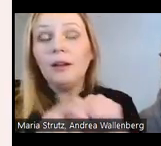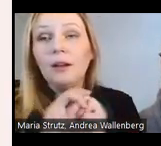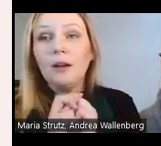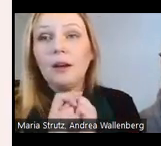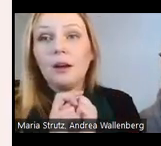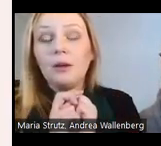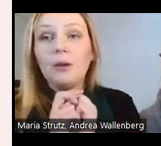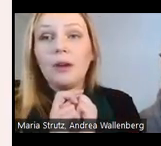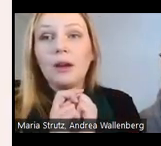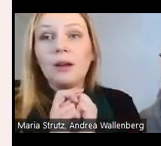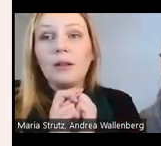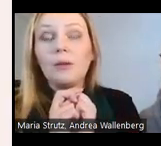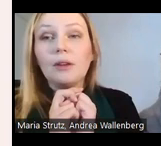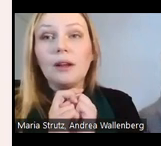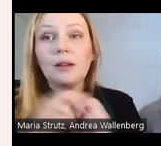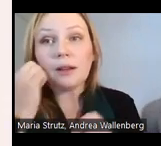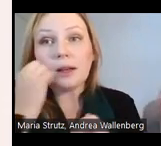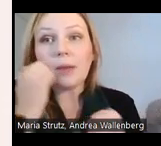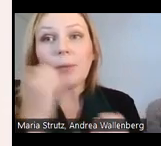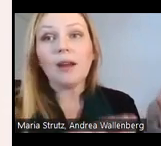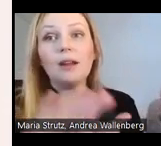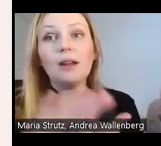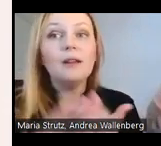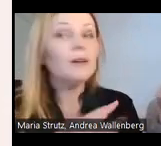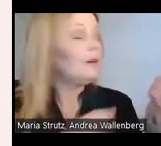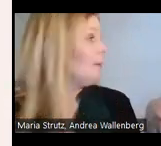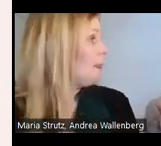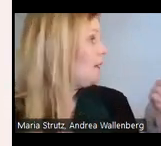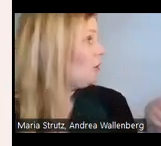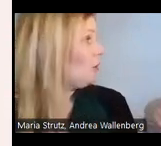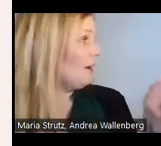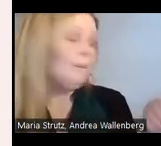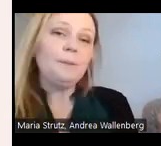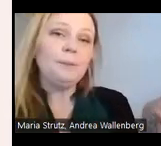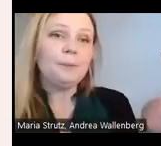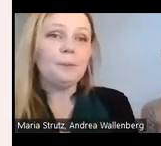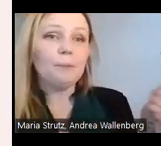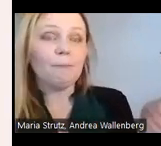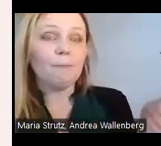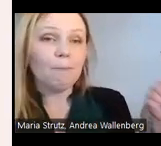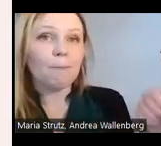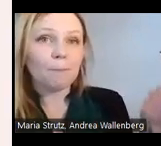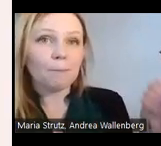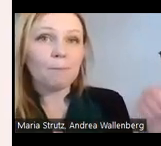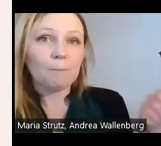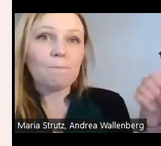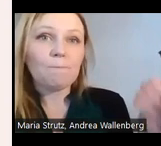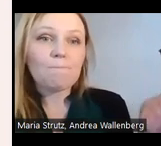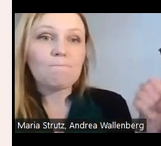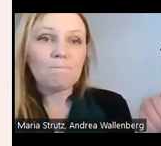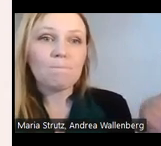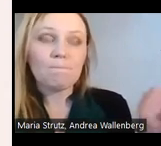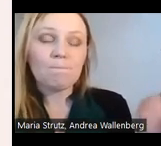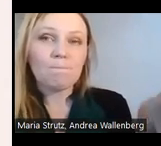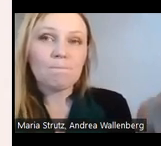göra. Gunga eller att gå till lekparken. Cykla. Man kanske vill sitta i cykelvagnen och då